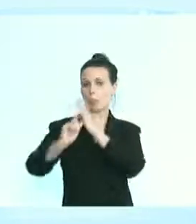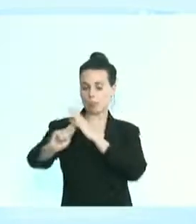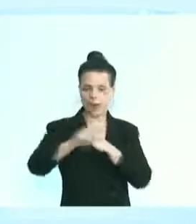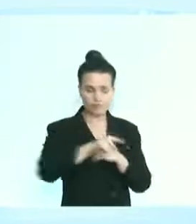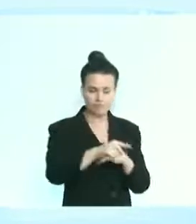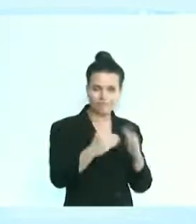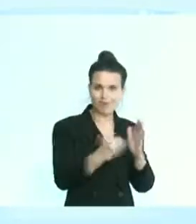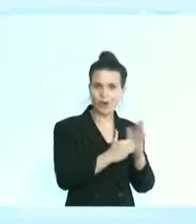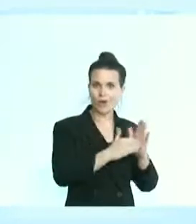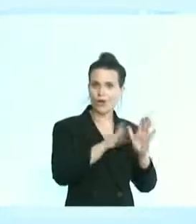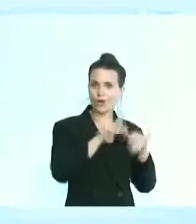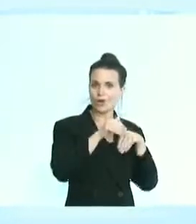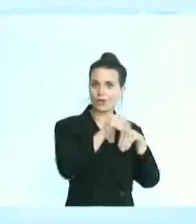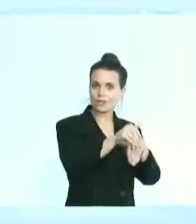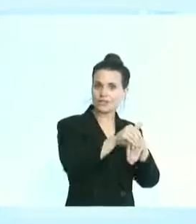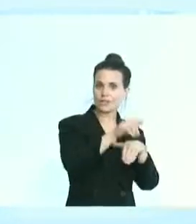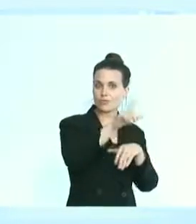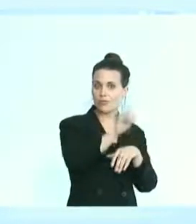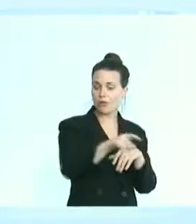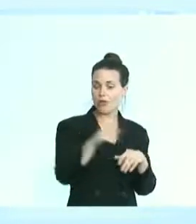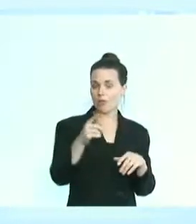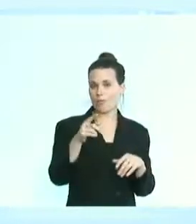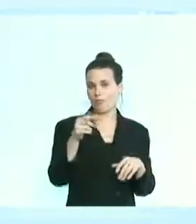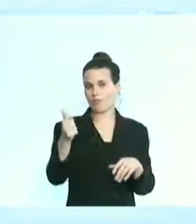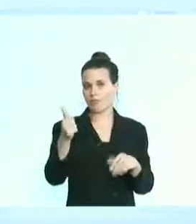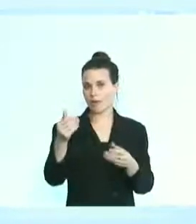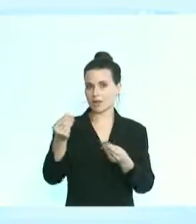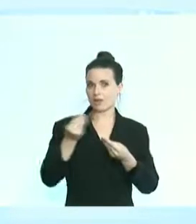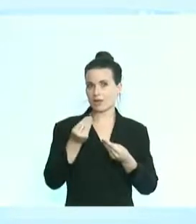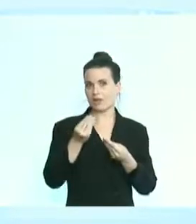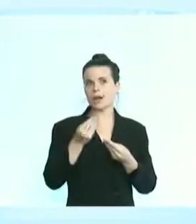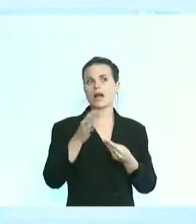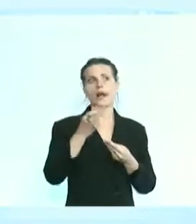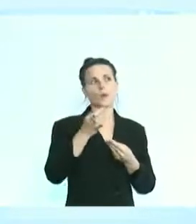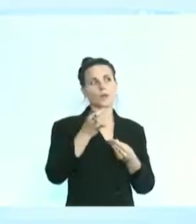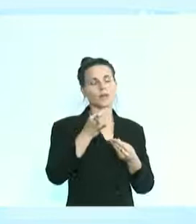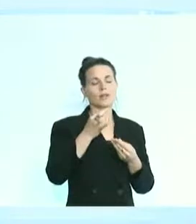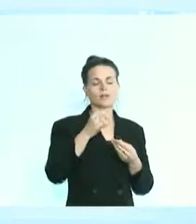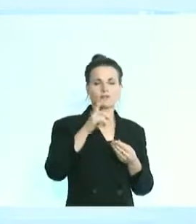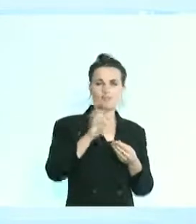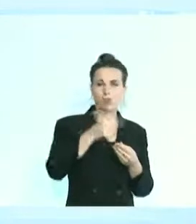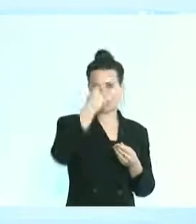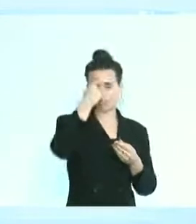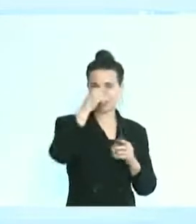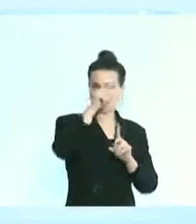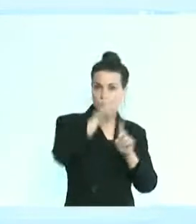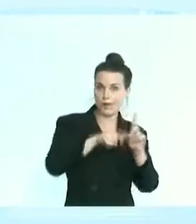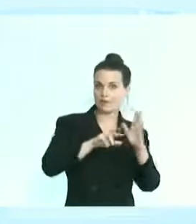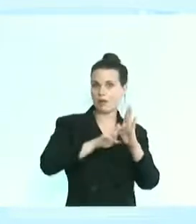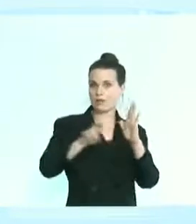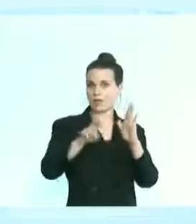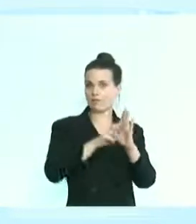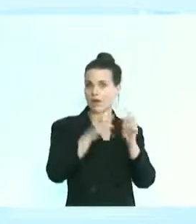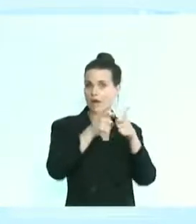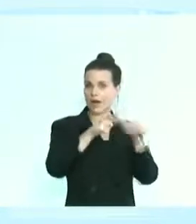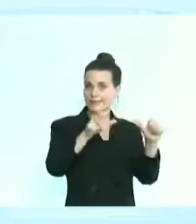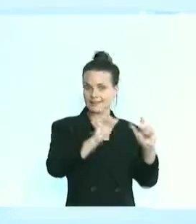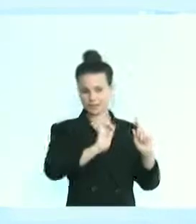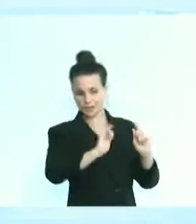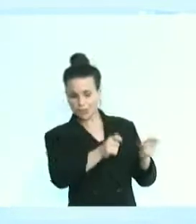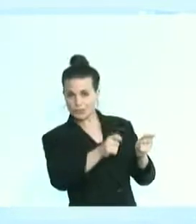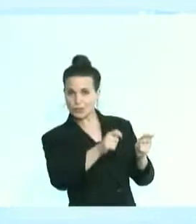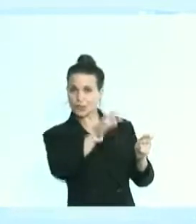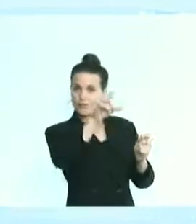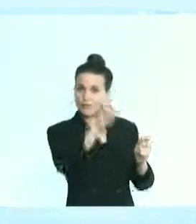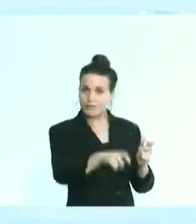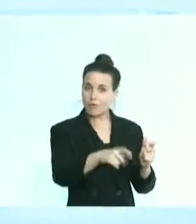avez donné envie et vous nous avez presque forcé à mettre un référent accessibilité dans les communes sur lesquelles le